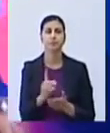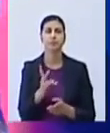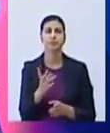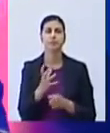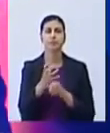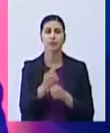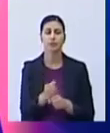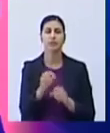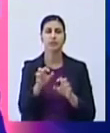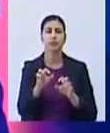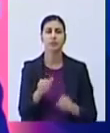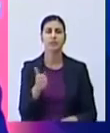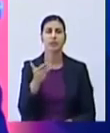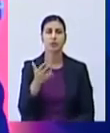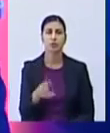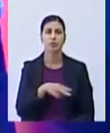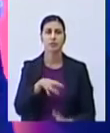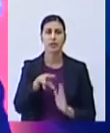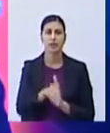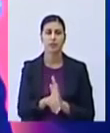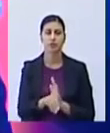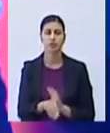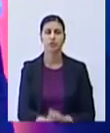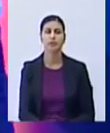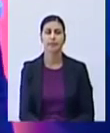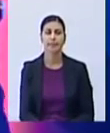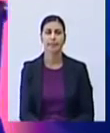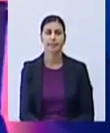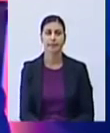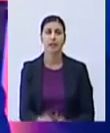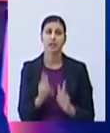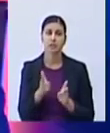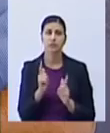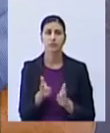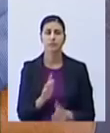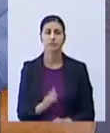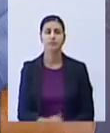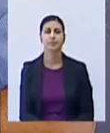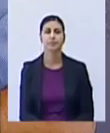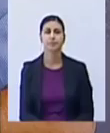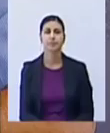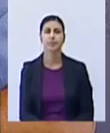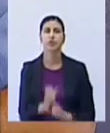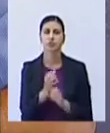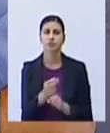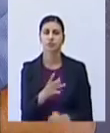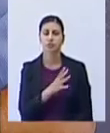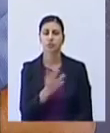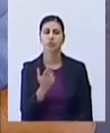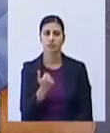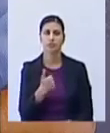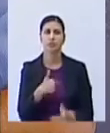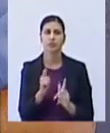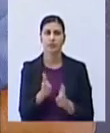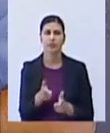შემცირდეს კანონმდებლობთა რაოდენობა საკანონმდებლო ორგანოში პარლამენტში, ამდენად იზიარებთ ამასაზრებას. შესამცირებელია გეთახმებით,